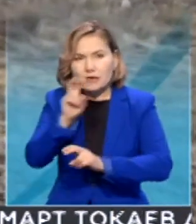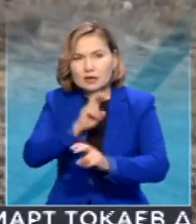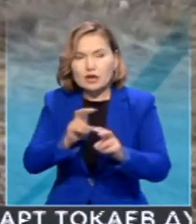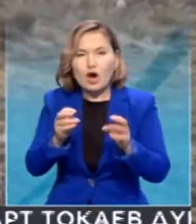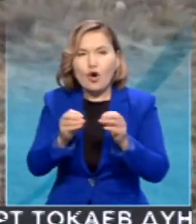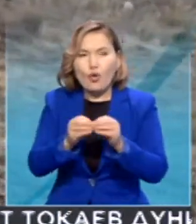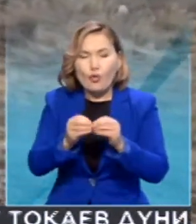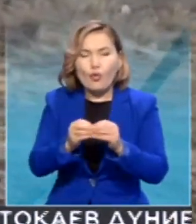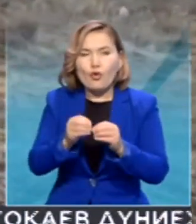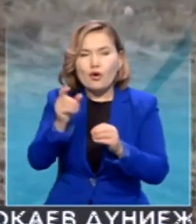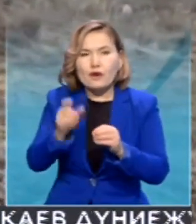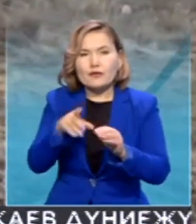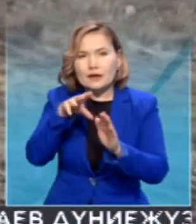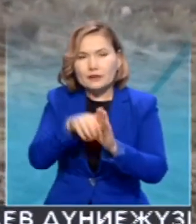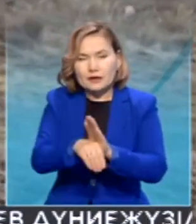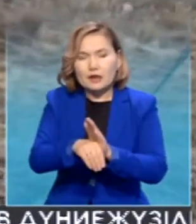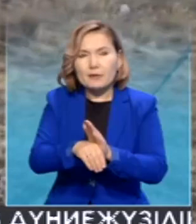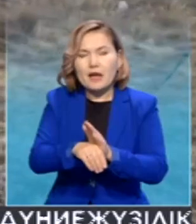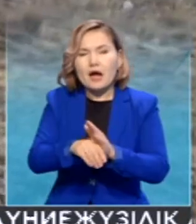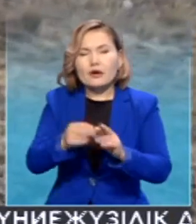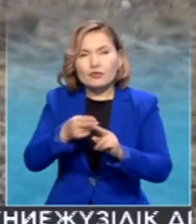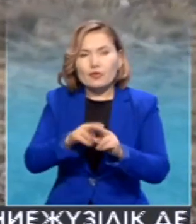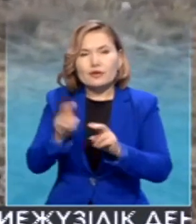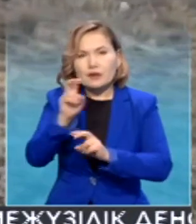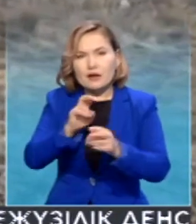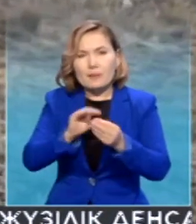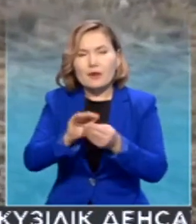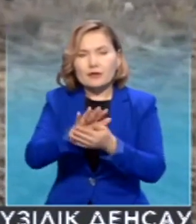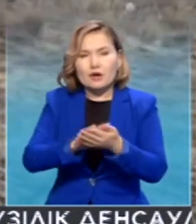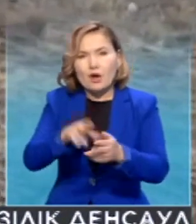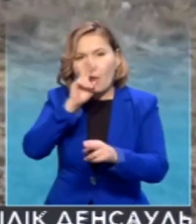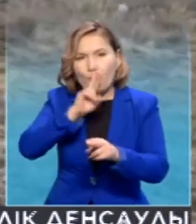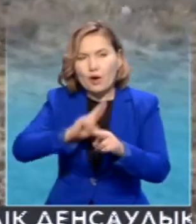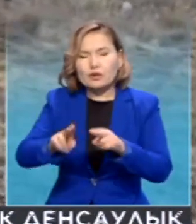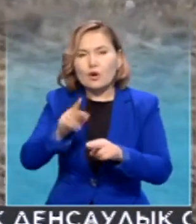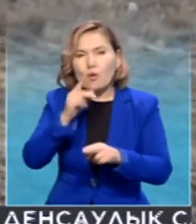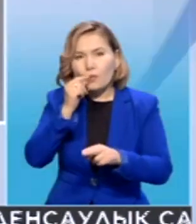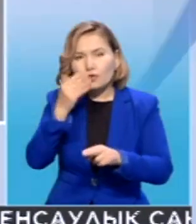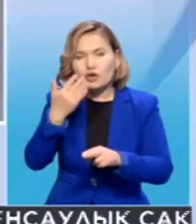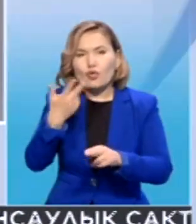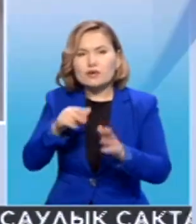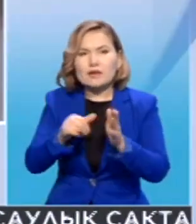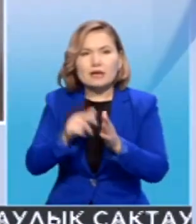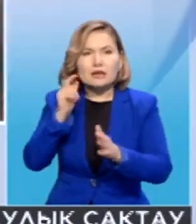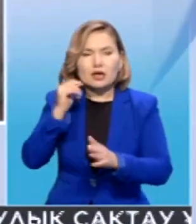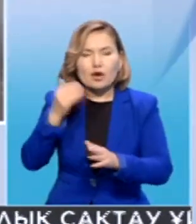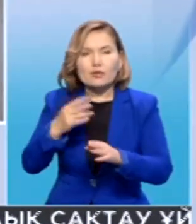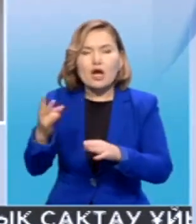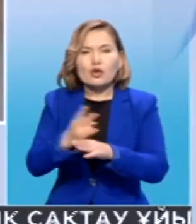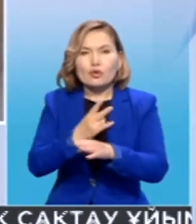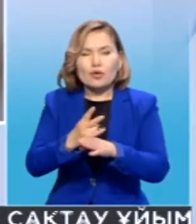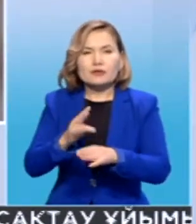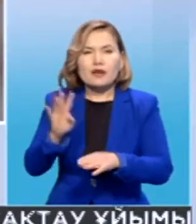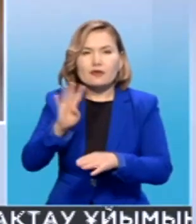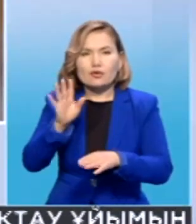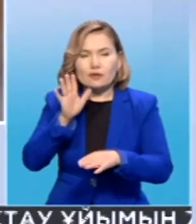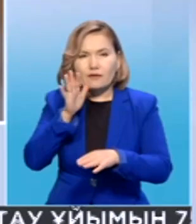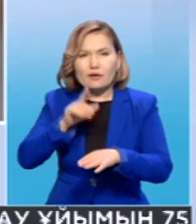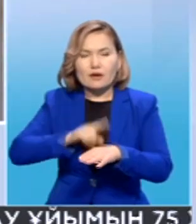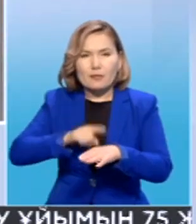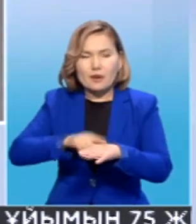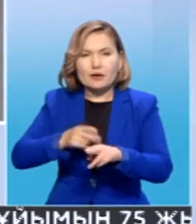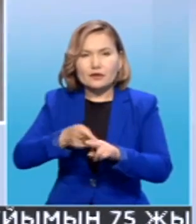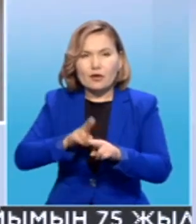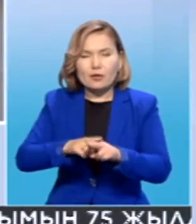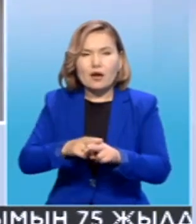техника жұмылдырылған. Әзірге белгілісі, жоғалып кеткен ер адам 36 жаста болған. Ол түнгі 4-тер шамасында жолдан